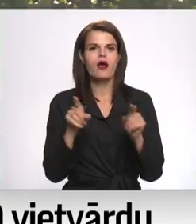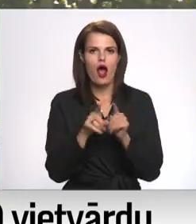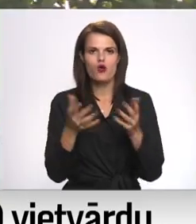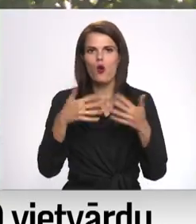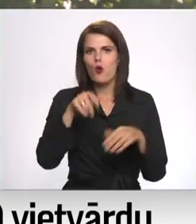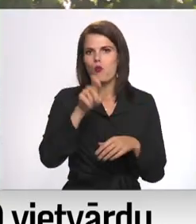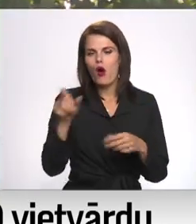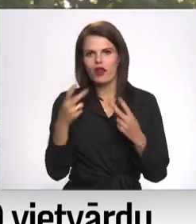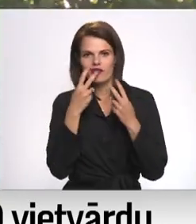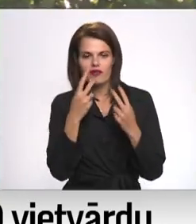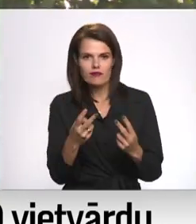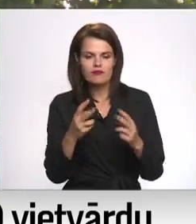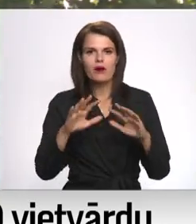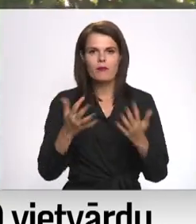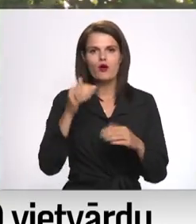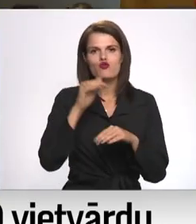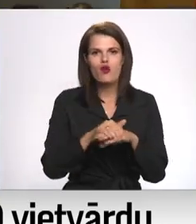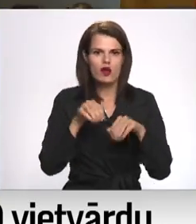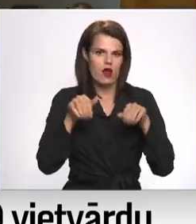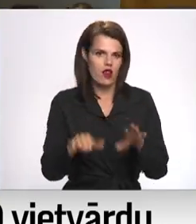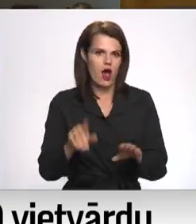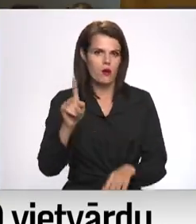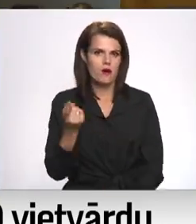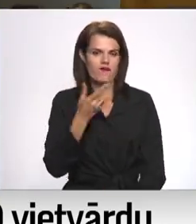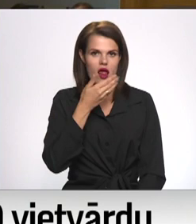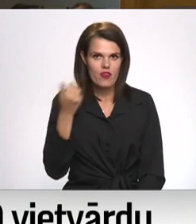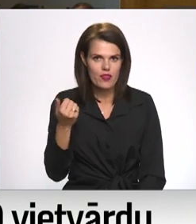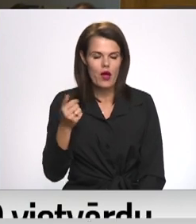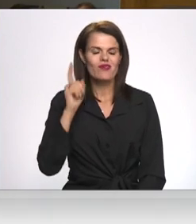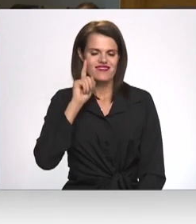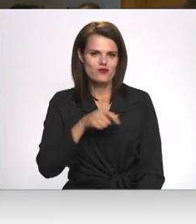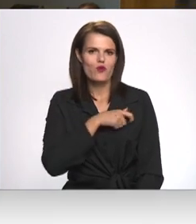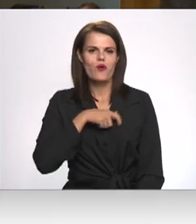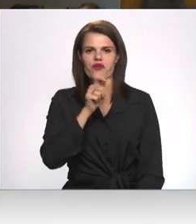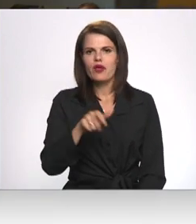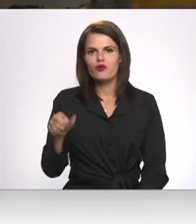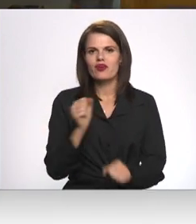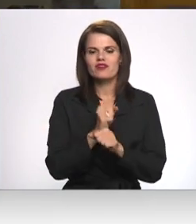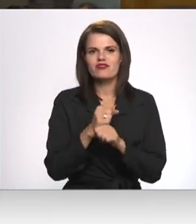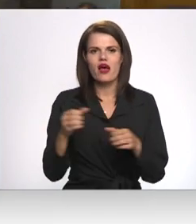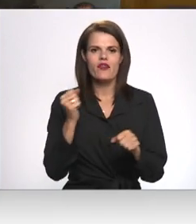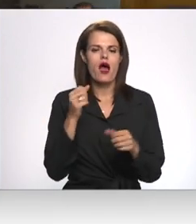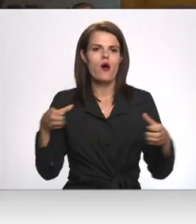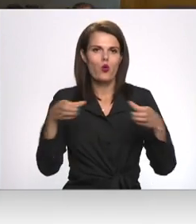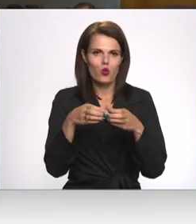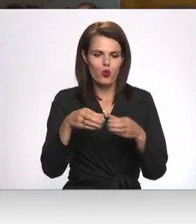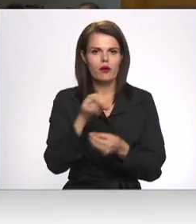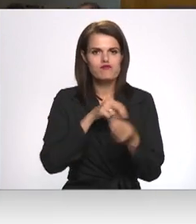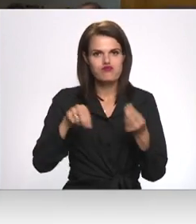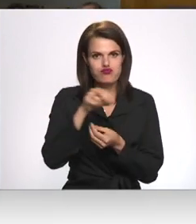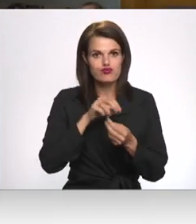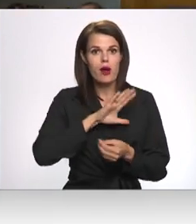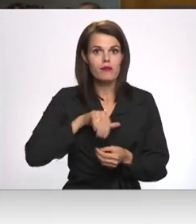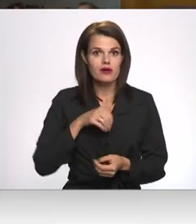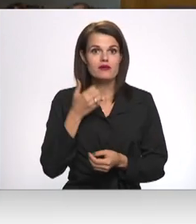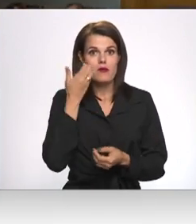uzmanību, tomēr konkrēts lēmums vēl nav pieņemts. Es zinu to, ka deputāti darbojas darba grupā, kur viņi par šiem jautājumiem lemj, pēc tam, ka viņi būs jautājumu